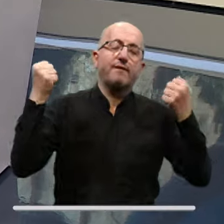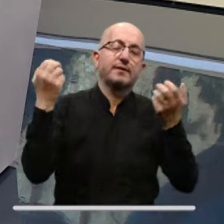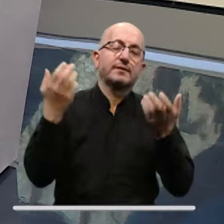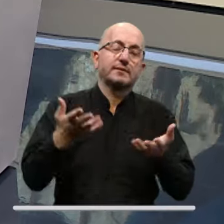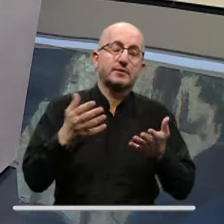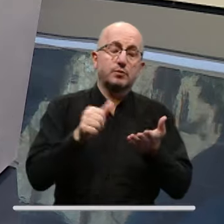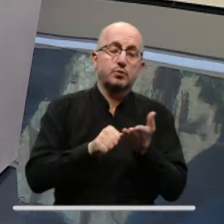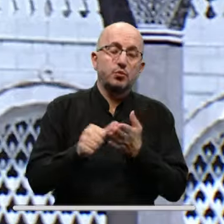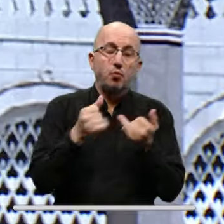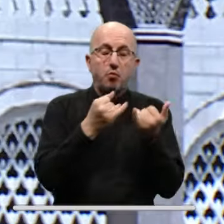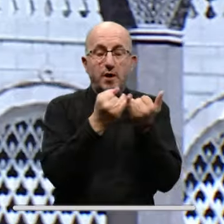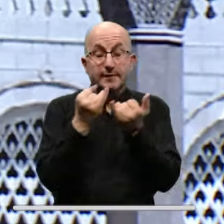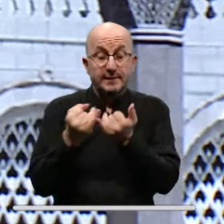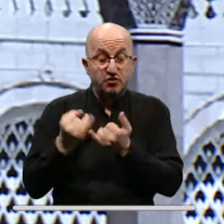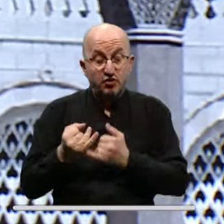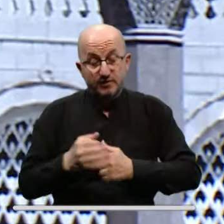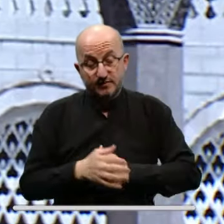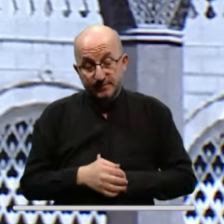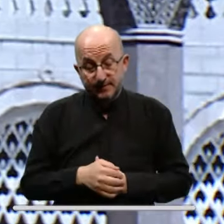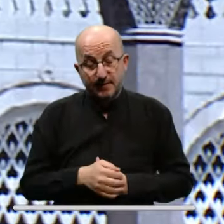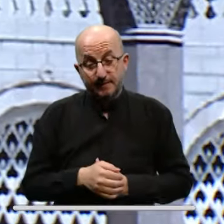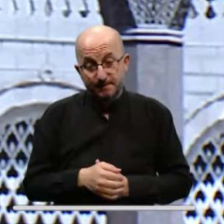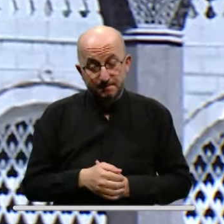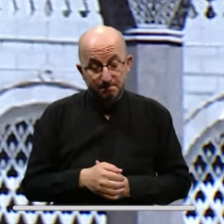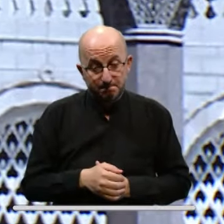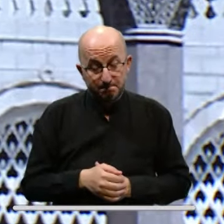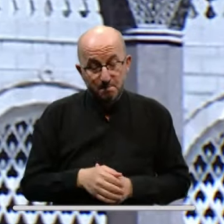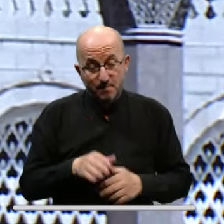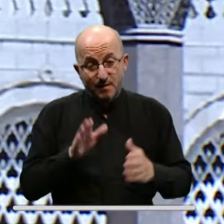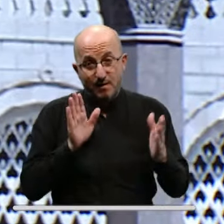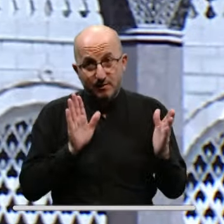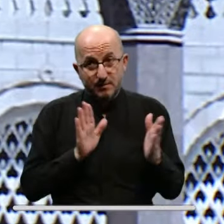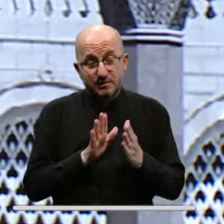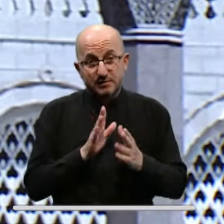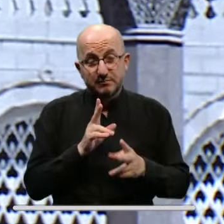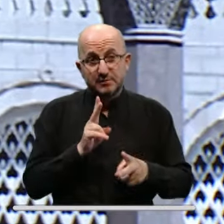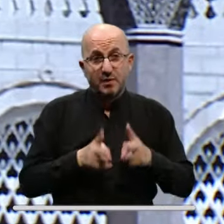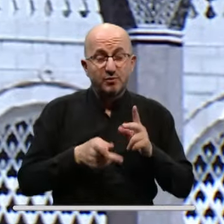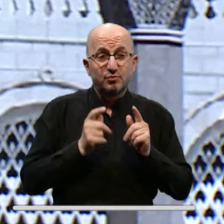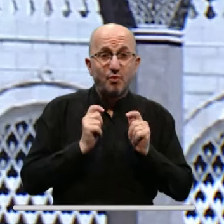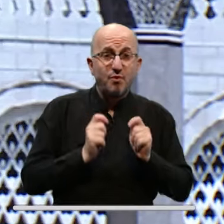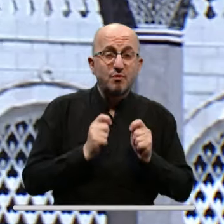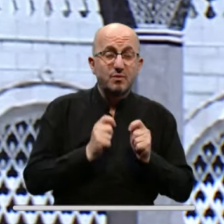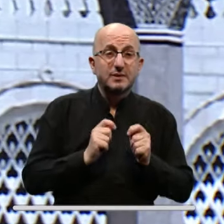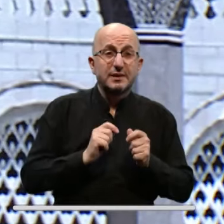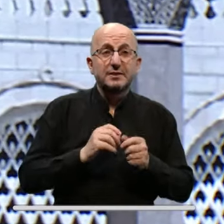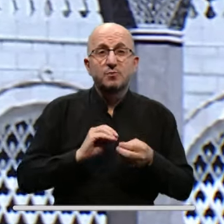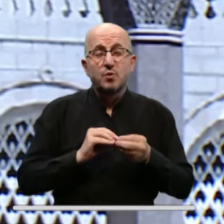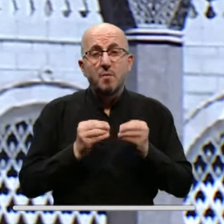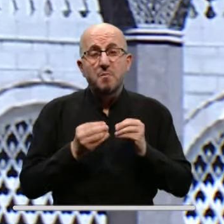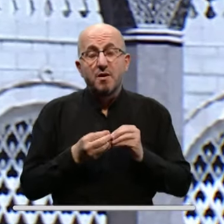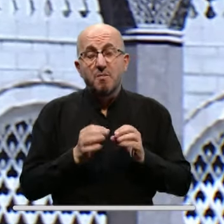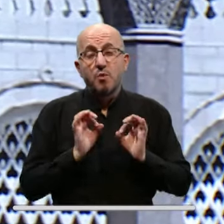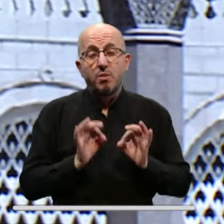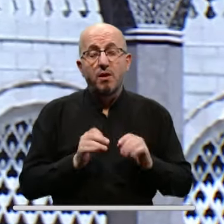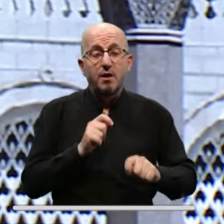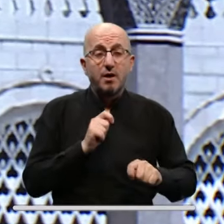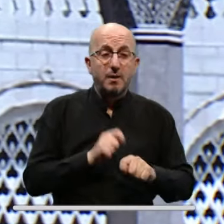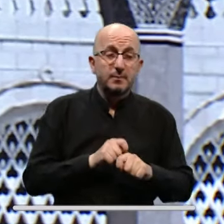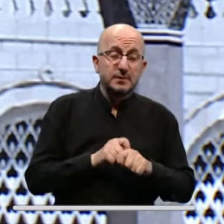amin kardeşlerimize. Yani karşılaştığımız bir takım zorlukları, sıkıntıları, mutlaka yaptığımız, ettiğimiz bir